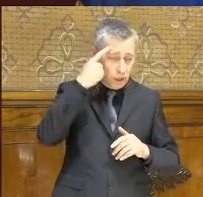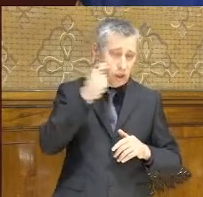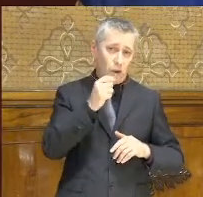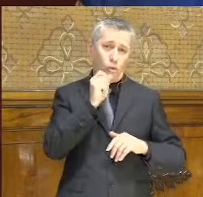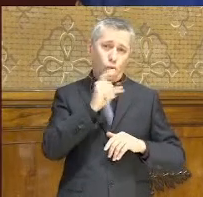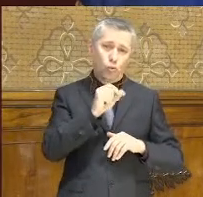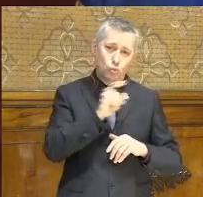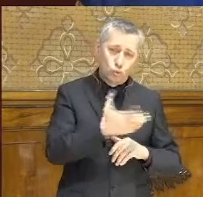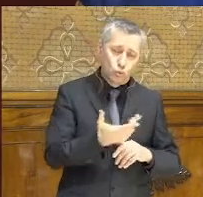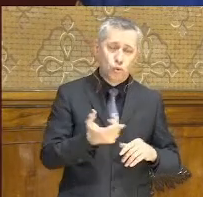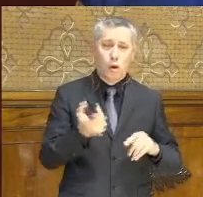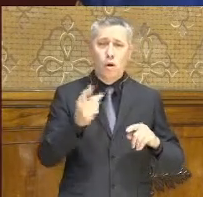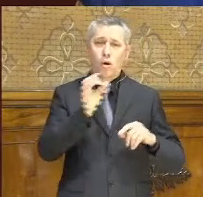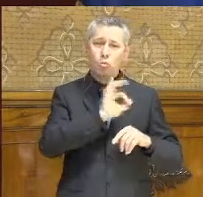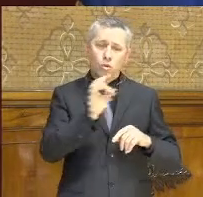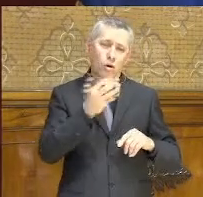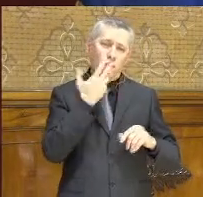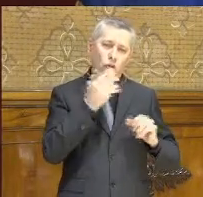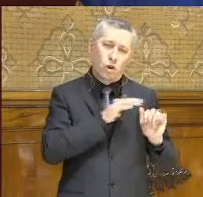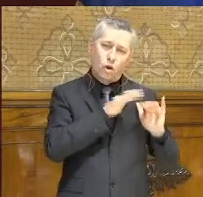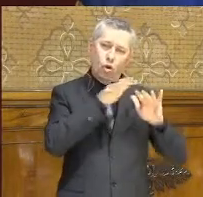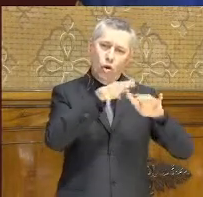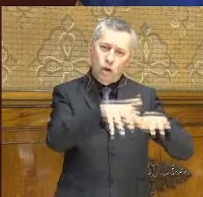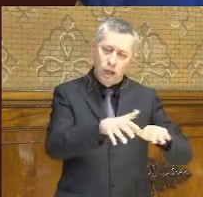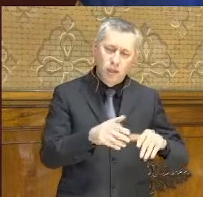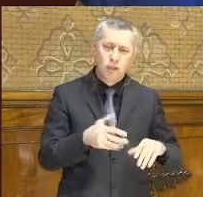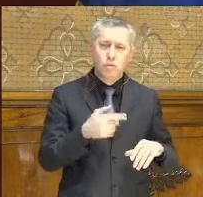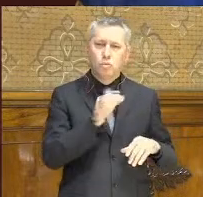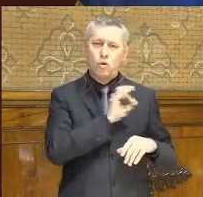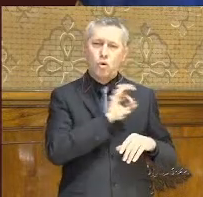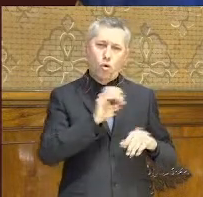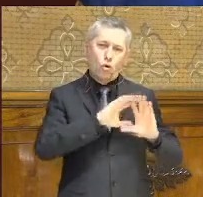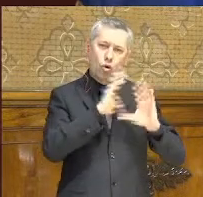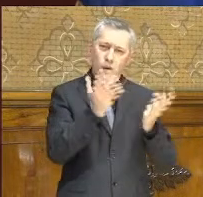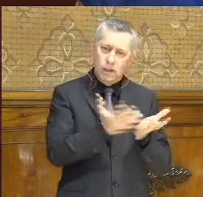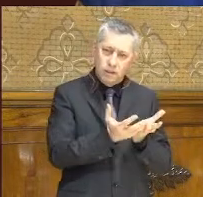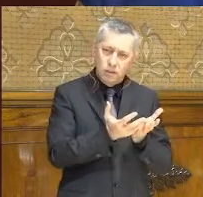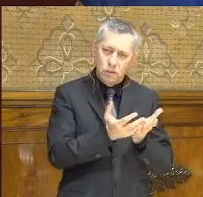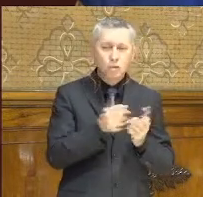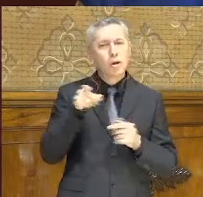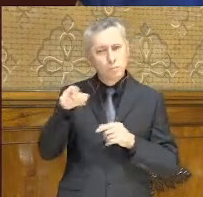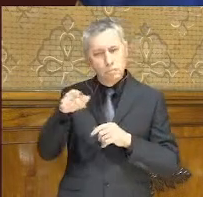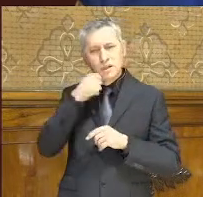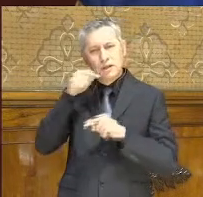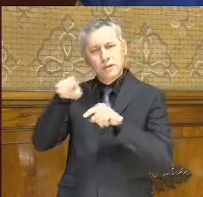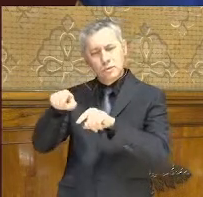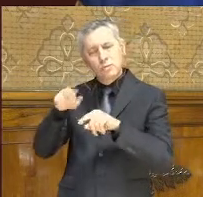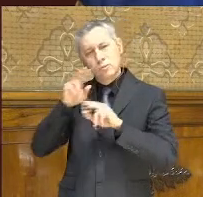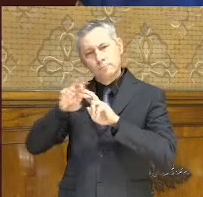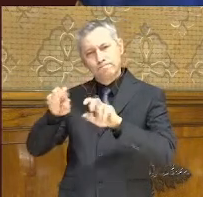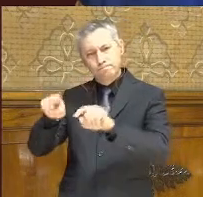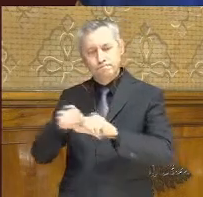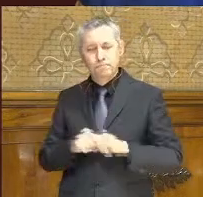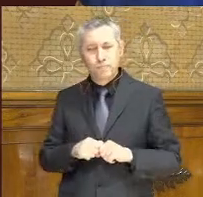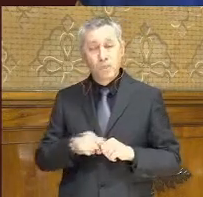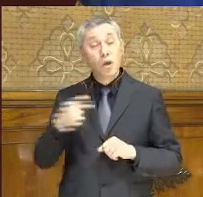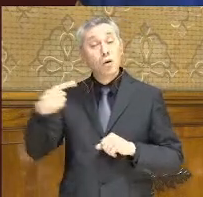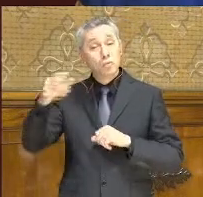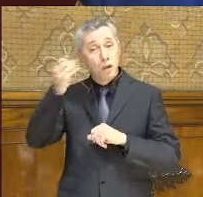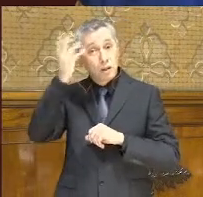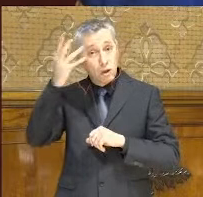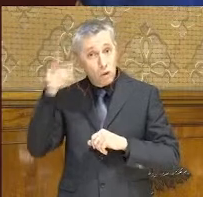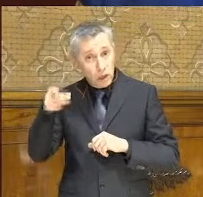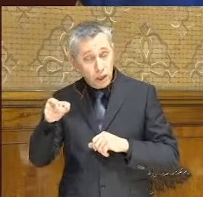ibride associate al colonialismo e alla globalizzazione. La teoria critica proposta da Bhabha, come quella di altri